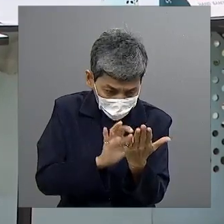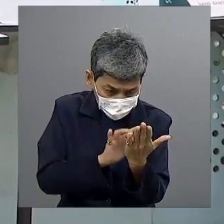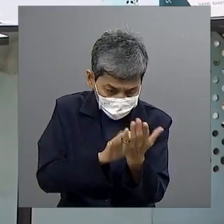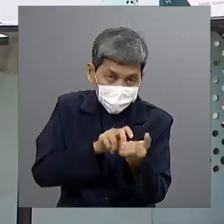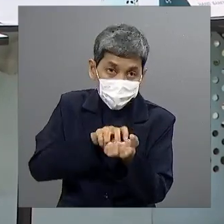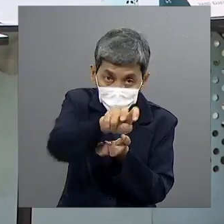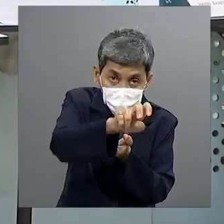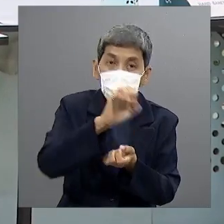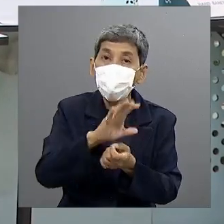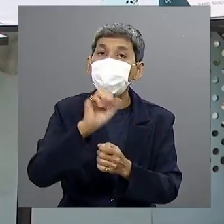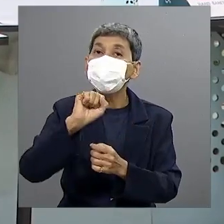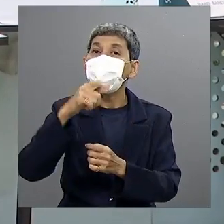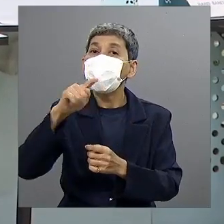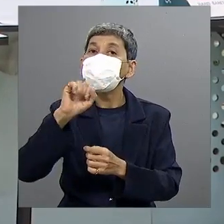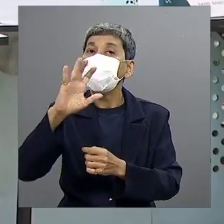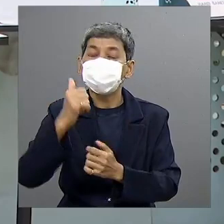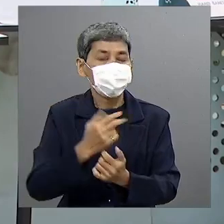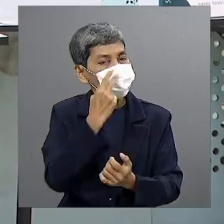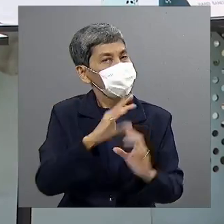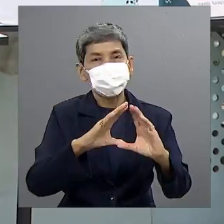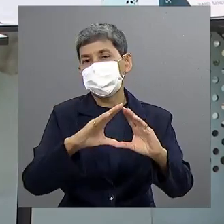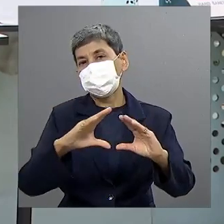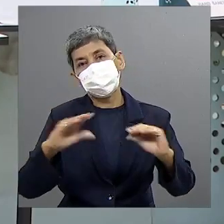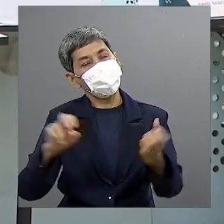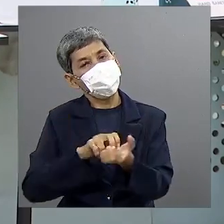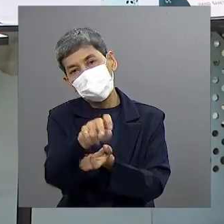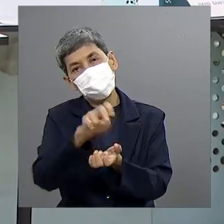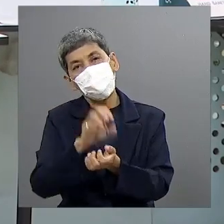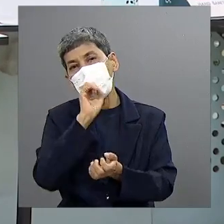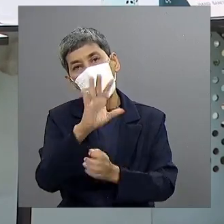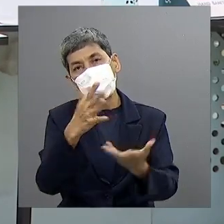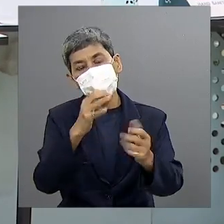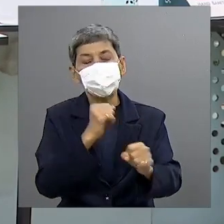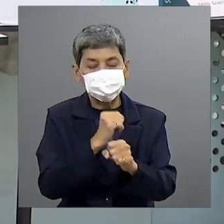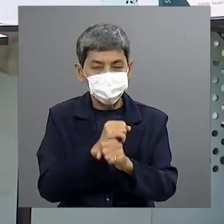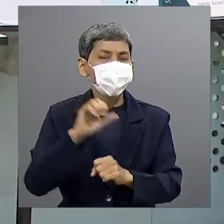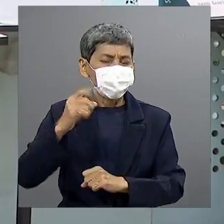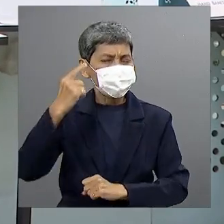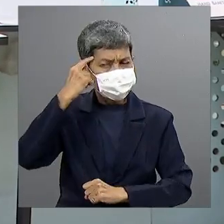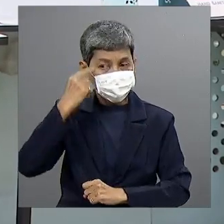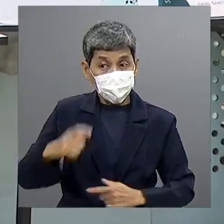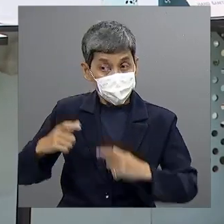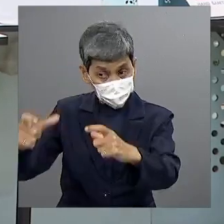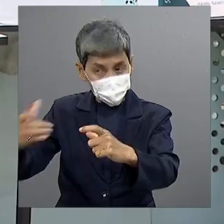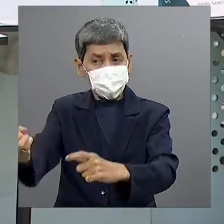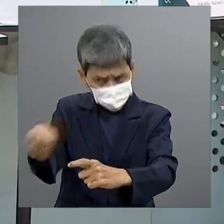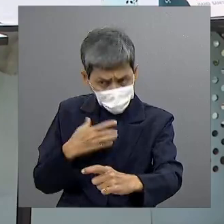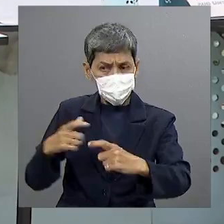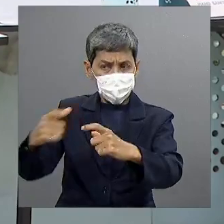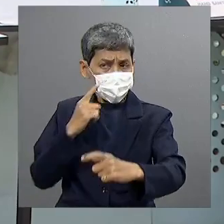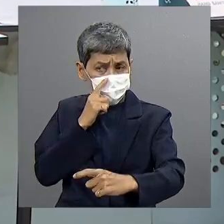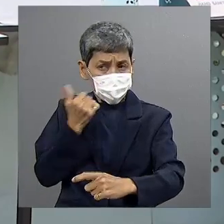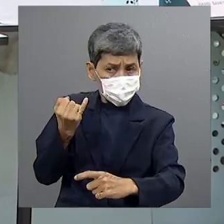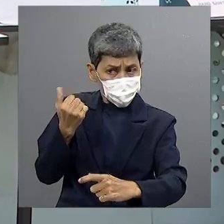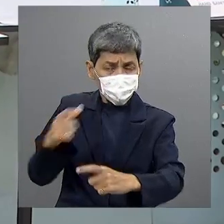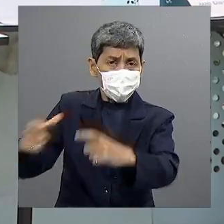เป๋าตังยังถือว่าไม่ประสบความสำเร็จเท่าที่ควรค่ะตามที่ทางสปสช.นั้นมีข้อกังวลใจเพราะว่าจำนวนผู้ที่รับ